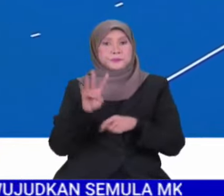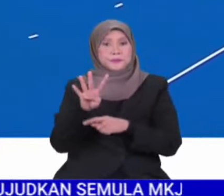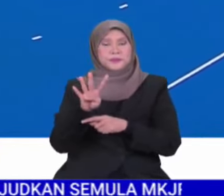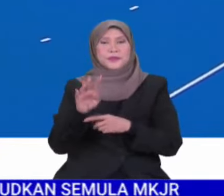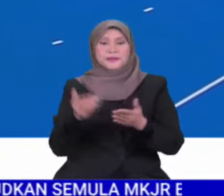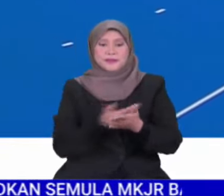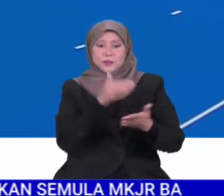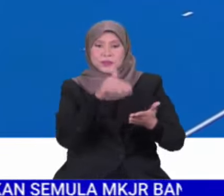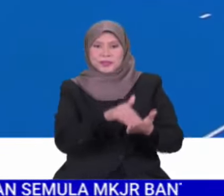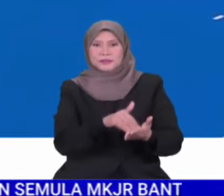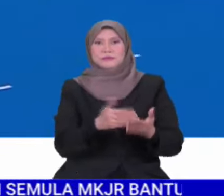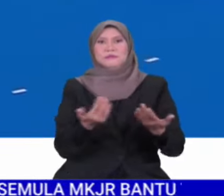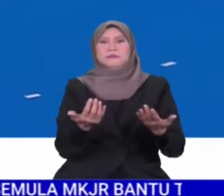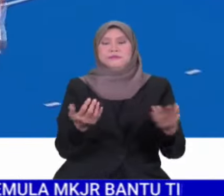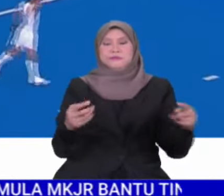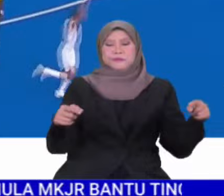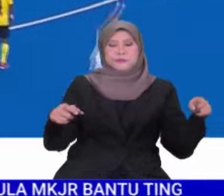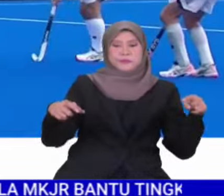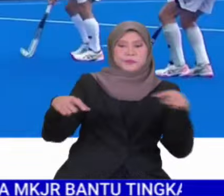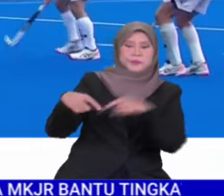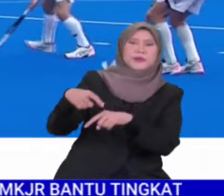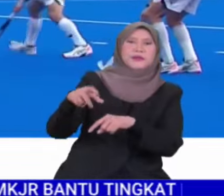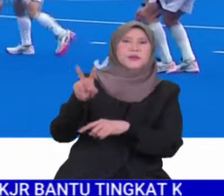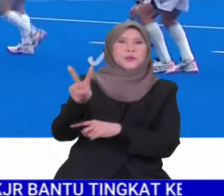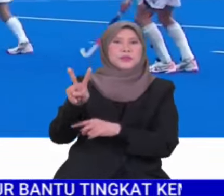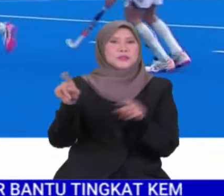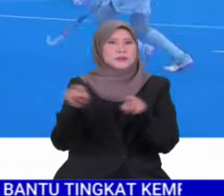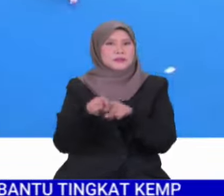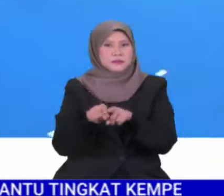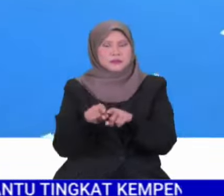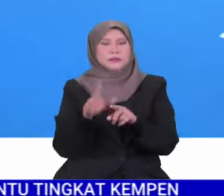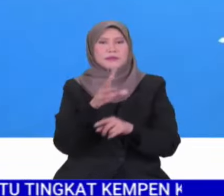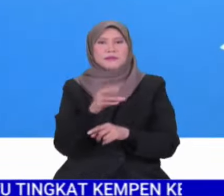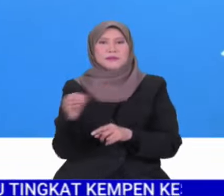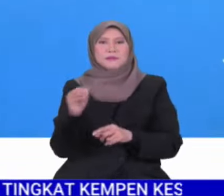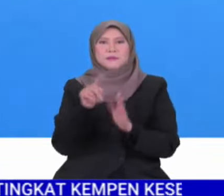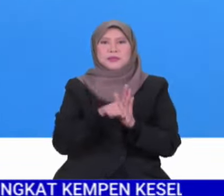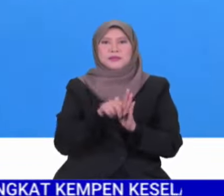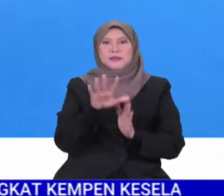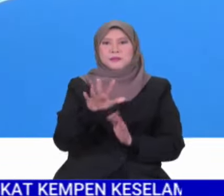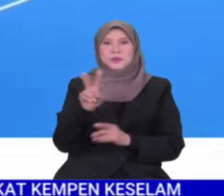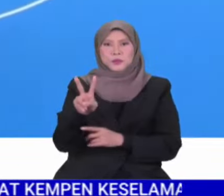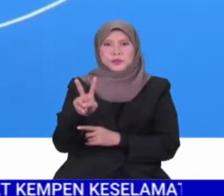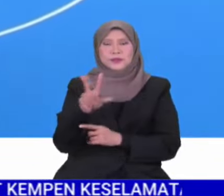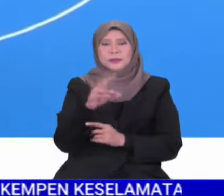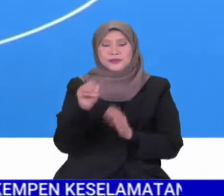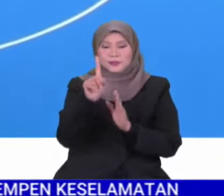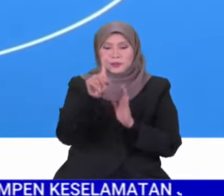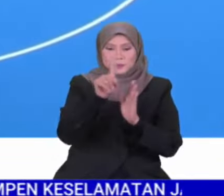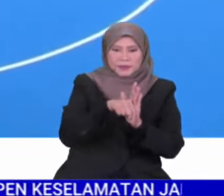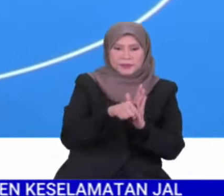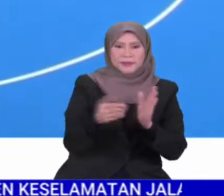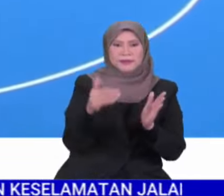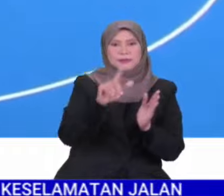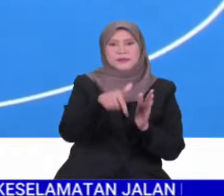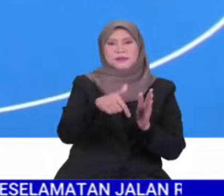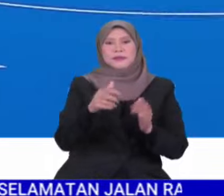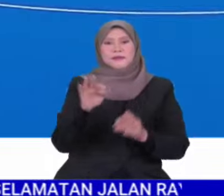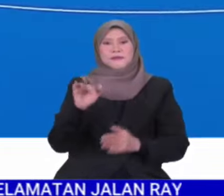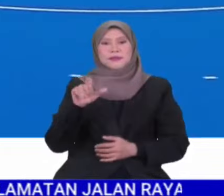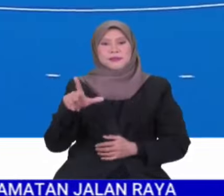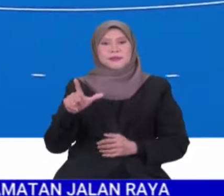New Zealand berjaya menyamakan kedudukan dua sama menerusi jaringan Haden Phillips minit ke-52 dan Sam Land seminit kemudian. Faizal